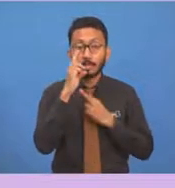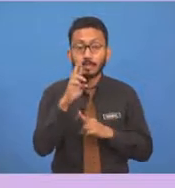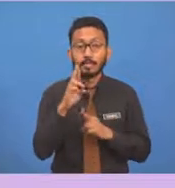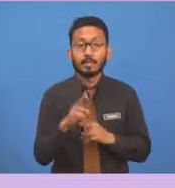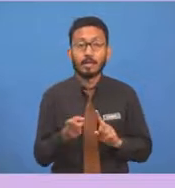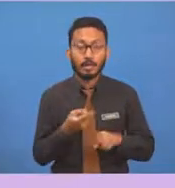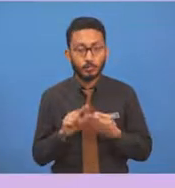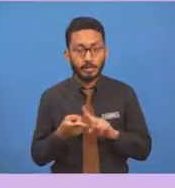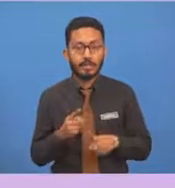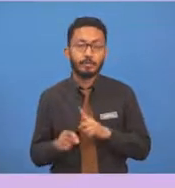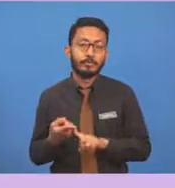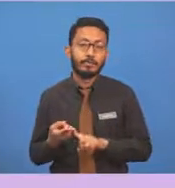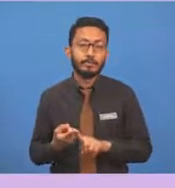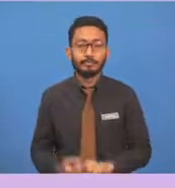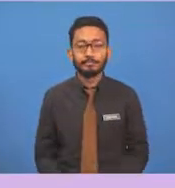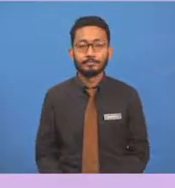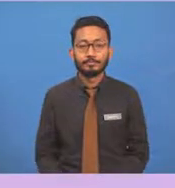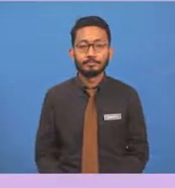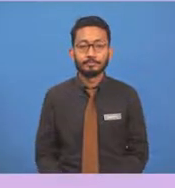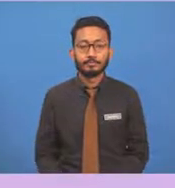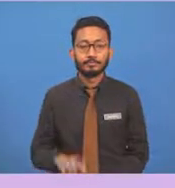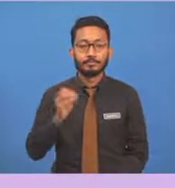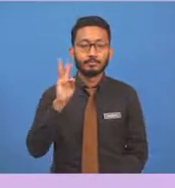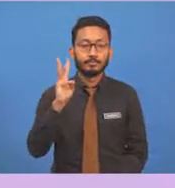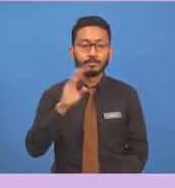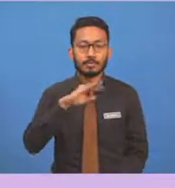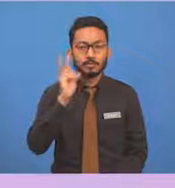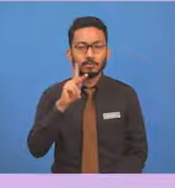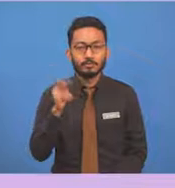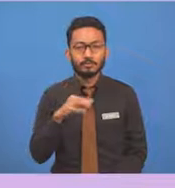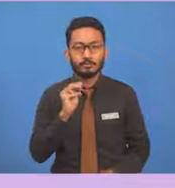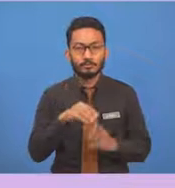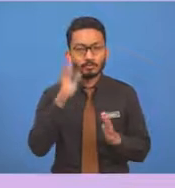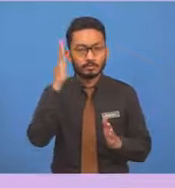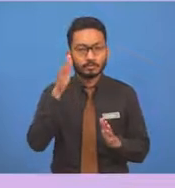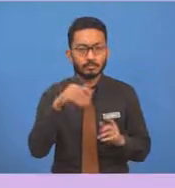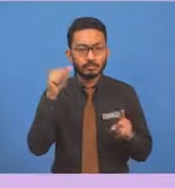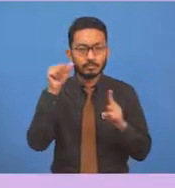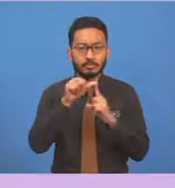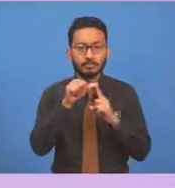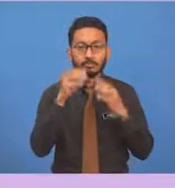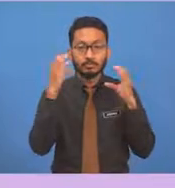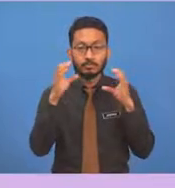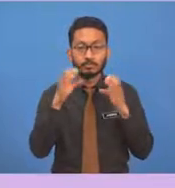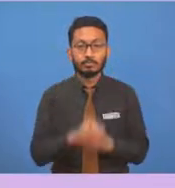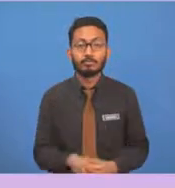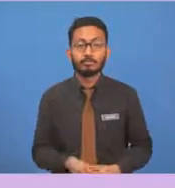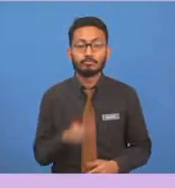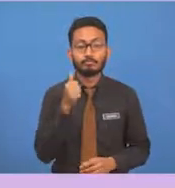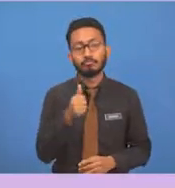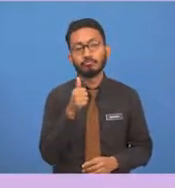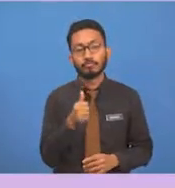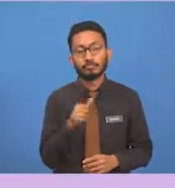antara rakan. 6. Adakah kamu mendengar arahan guru? Bagus, murid-murid.